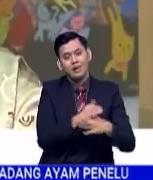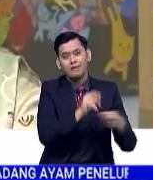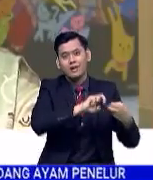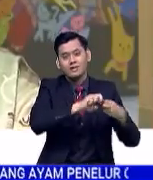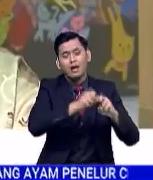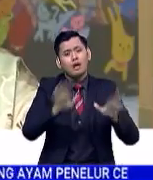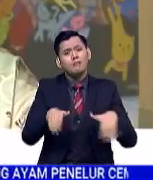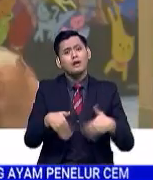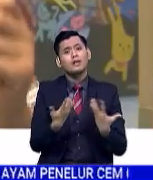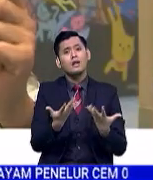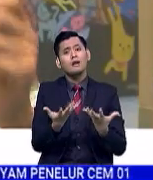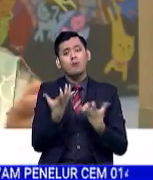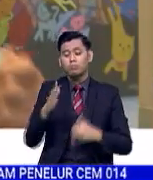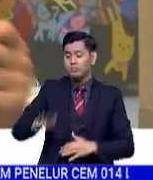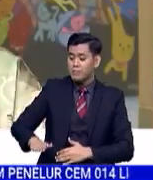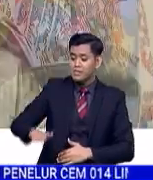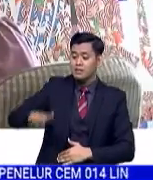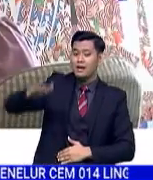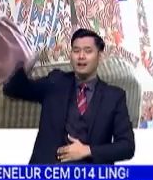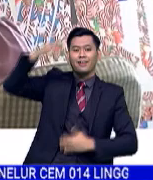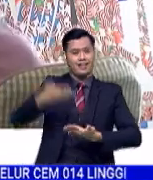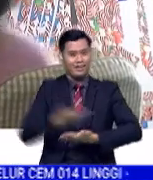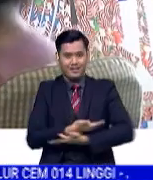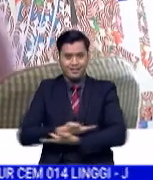nak besarkan anak kita. Itu cara yang terbaik.